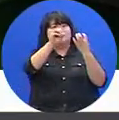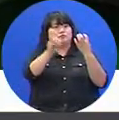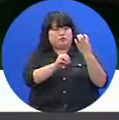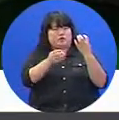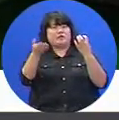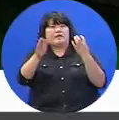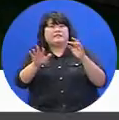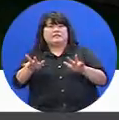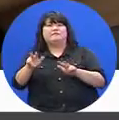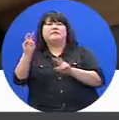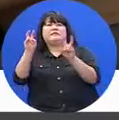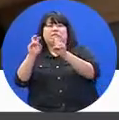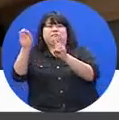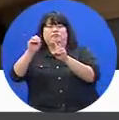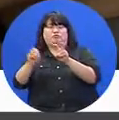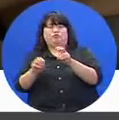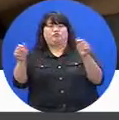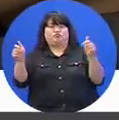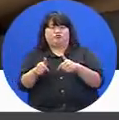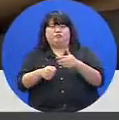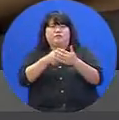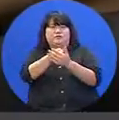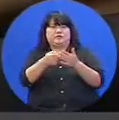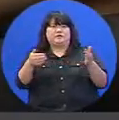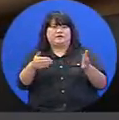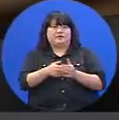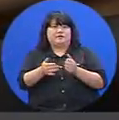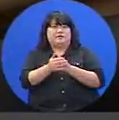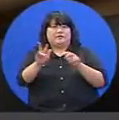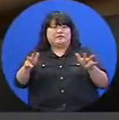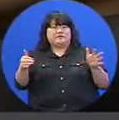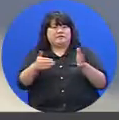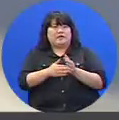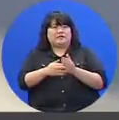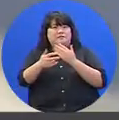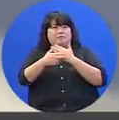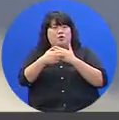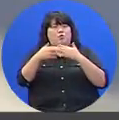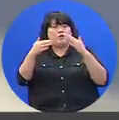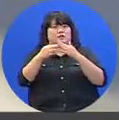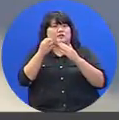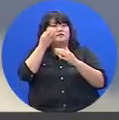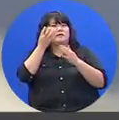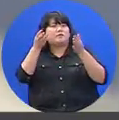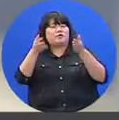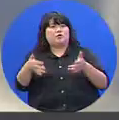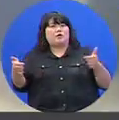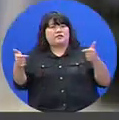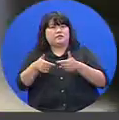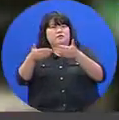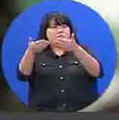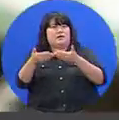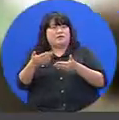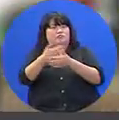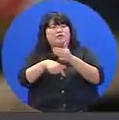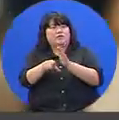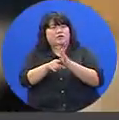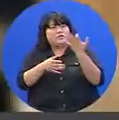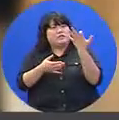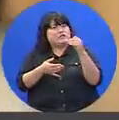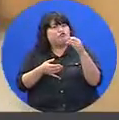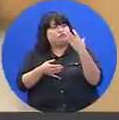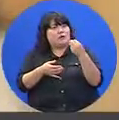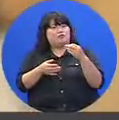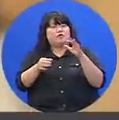40%에서 20%로 낮추기로 했습니다. 지금까지는 병의원에서 석 달 동안 치료를 받으려면 19만 원가량을